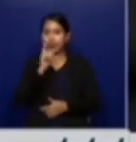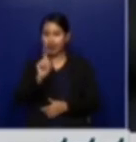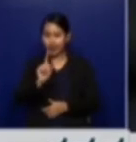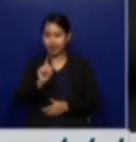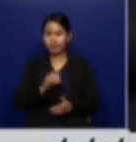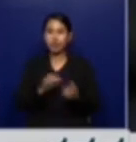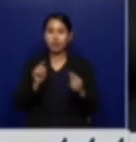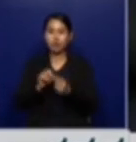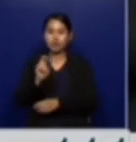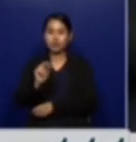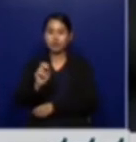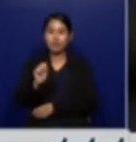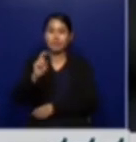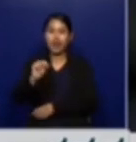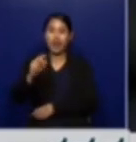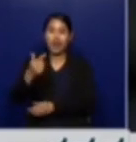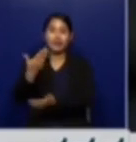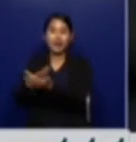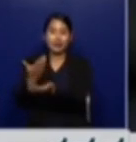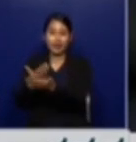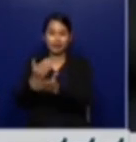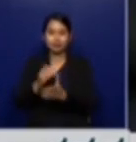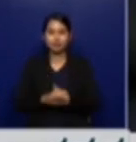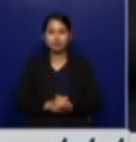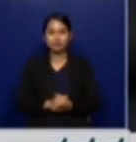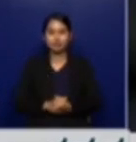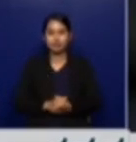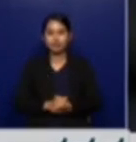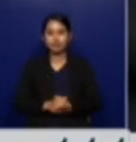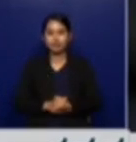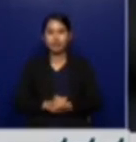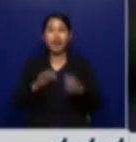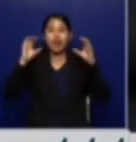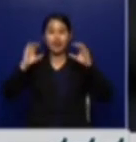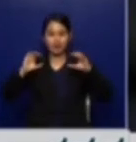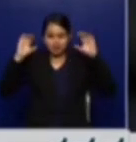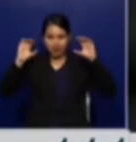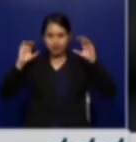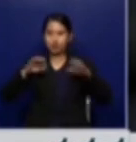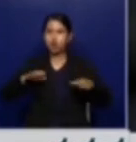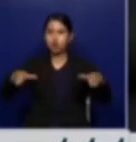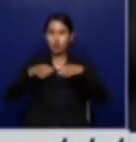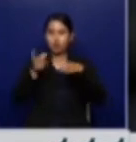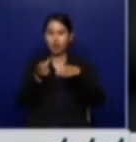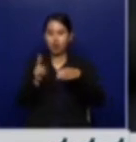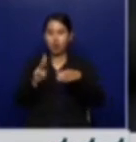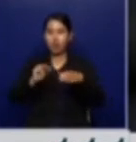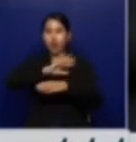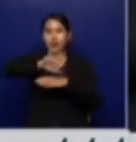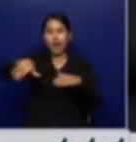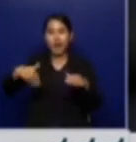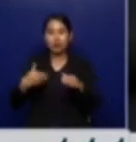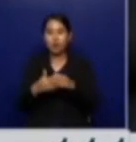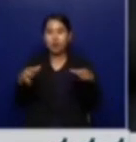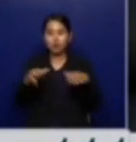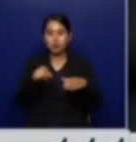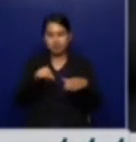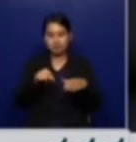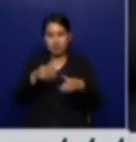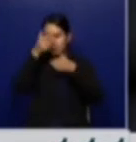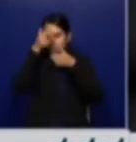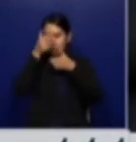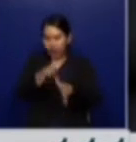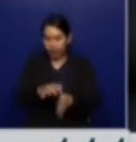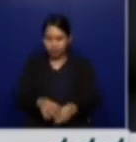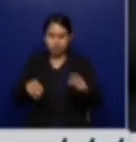าณสำนักงบประมาณและตัวรัฐบาลเองคณะรัฐมนตรีทั้งหมดนะครับที่ขาดความสนใจใส่ใ